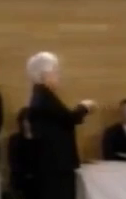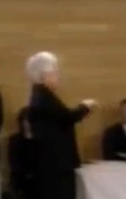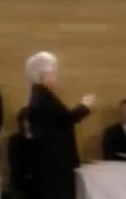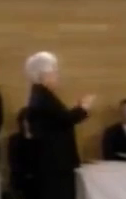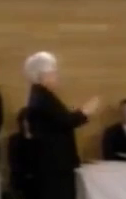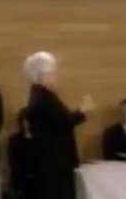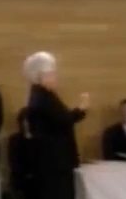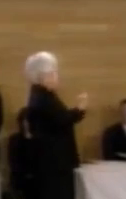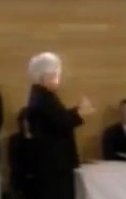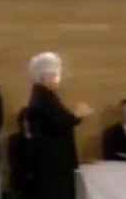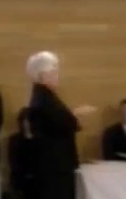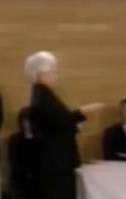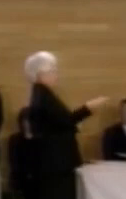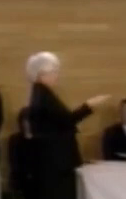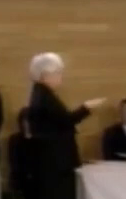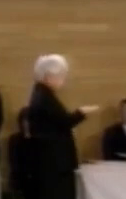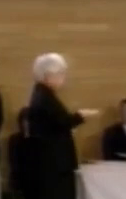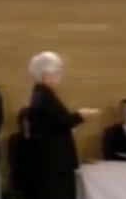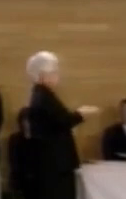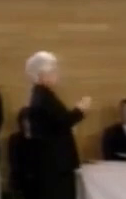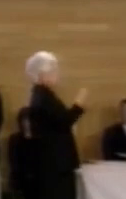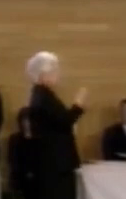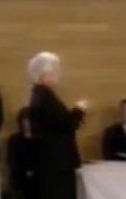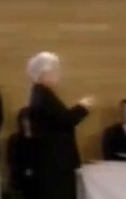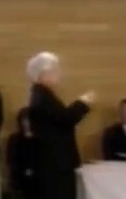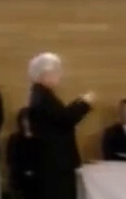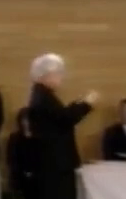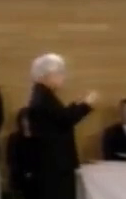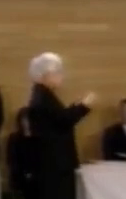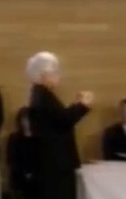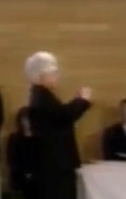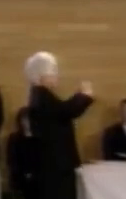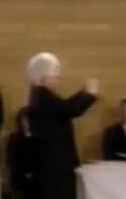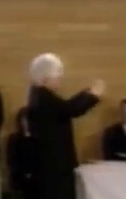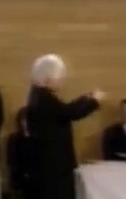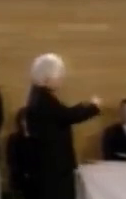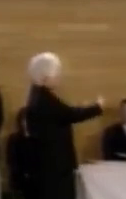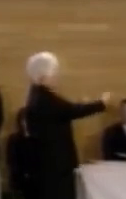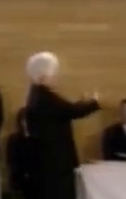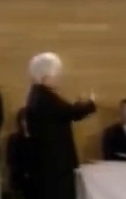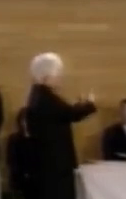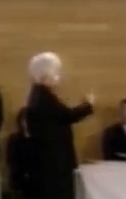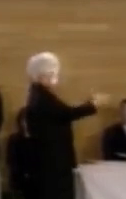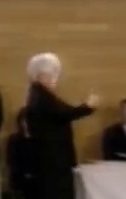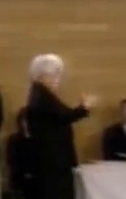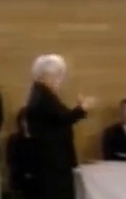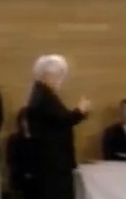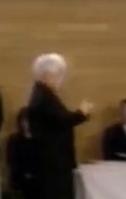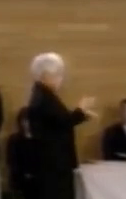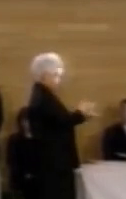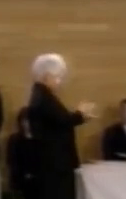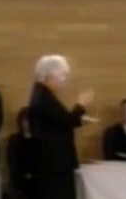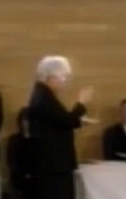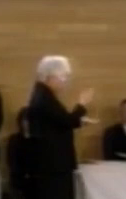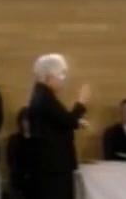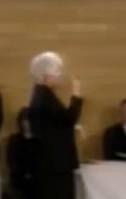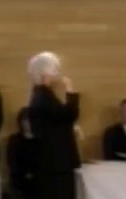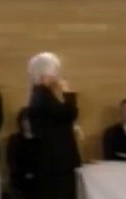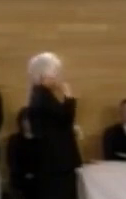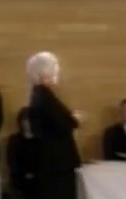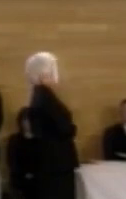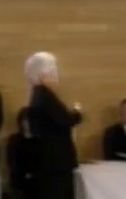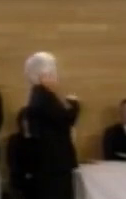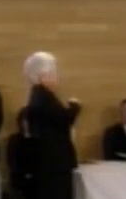と全国全世界からのご支援のおかげであります。心